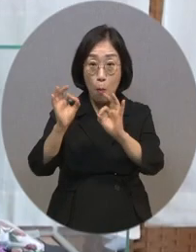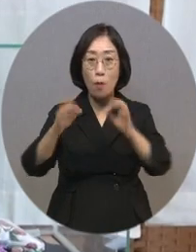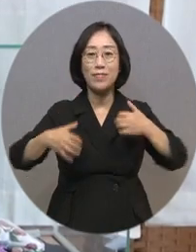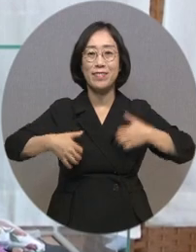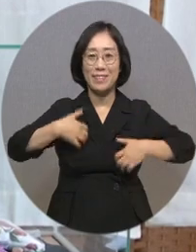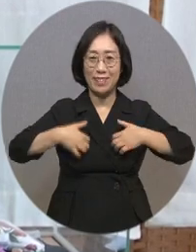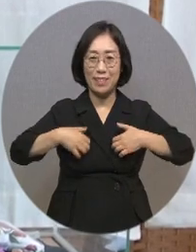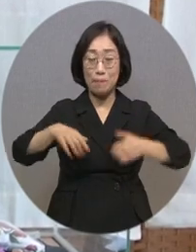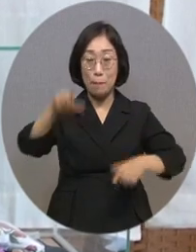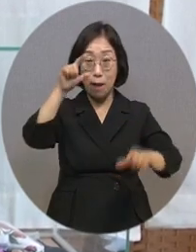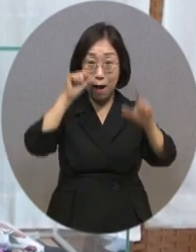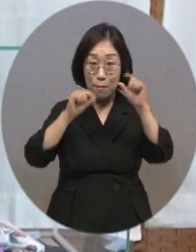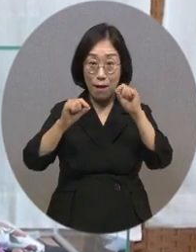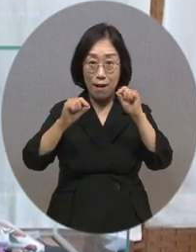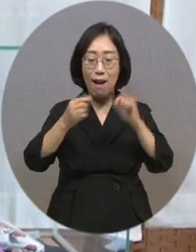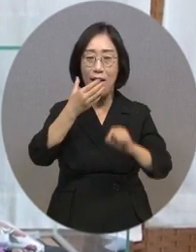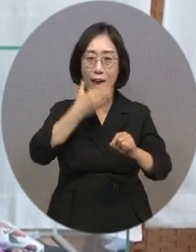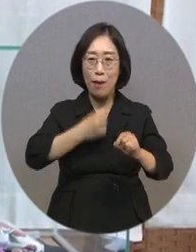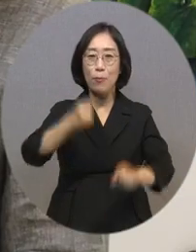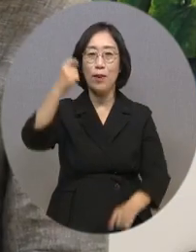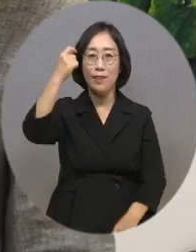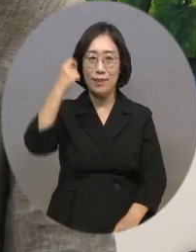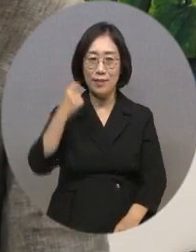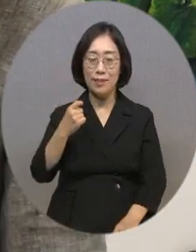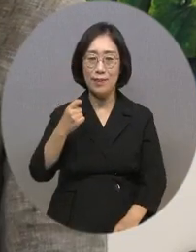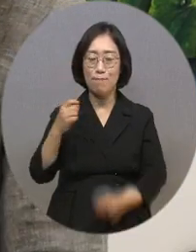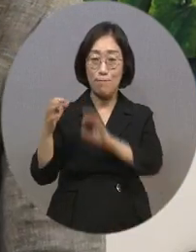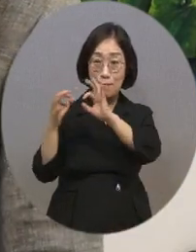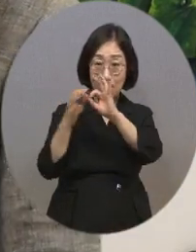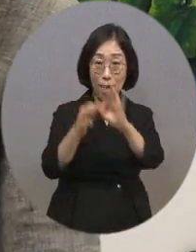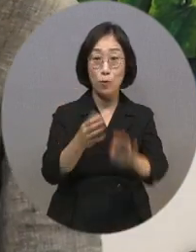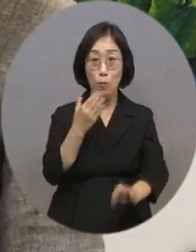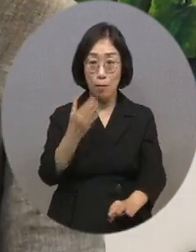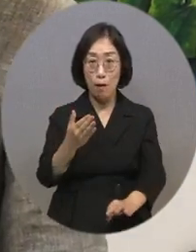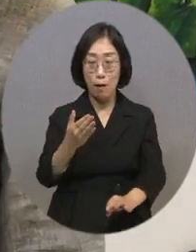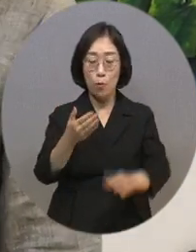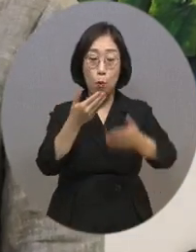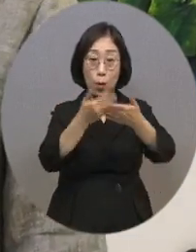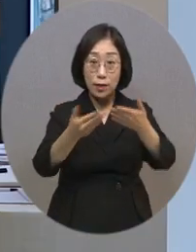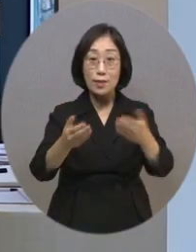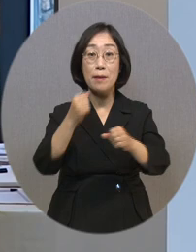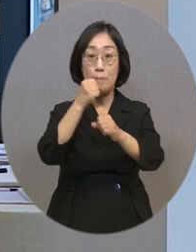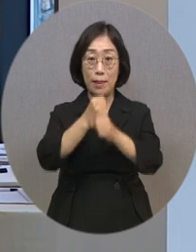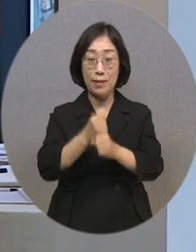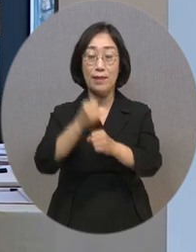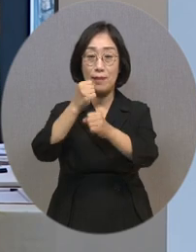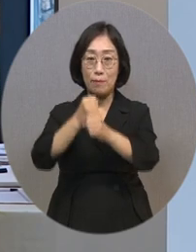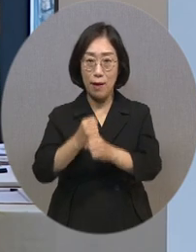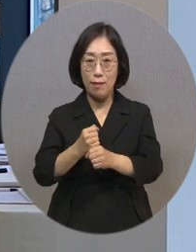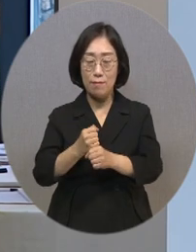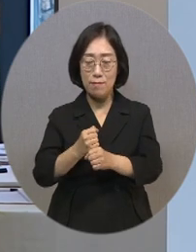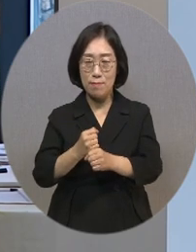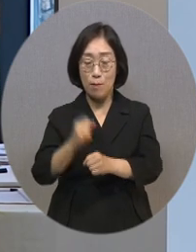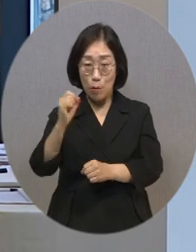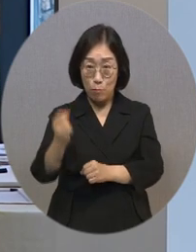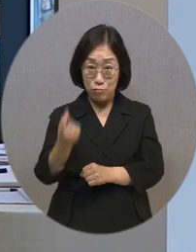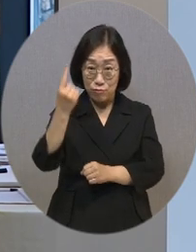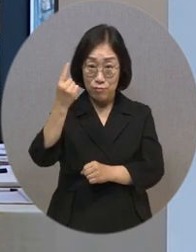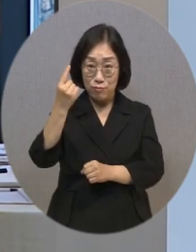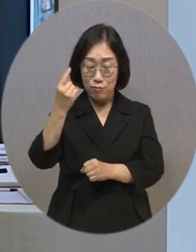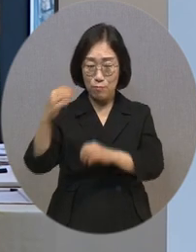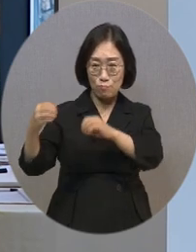인해 얻는 행복한 기분을 유지할 수 있고 작품을 만드는 것에 원동력이